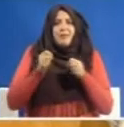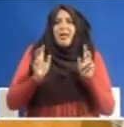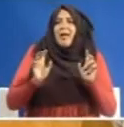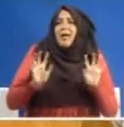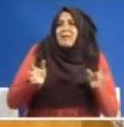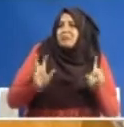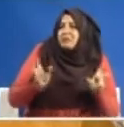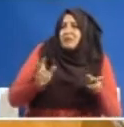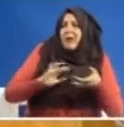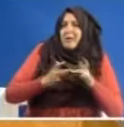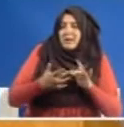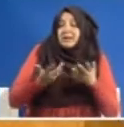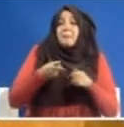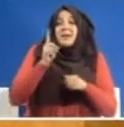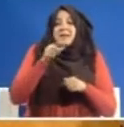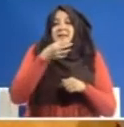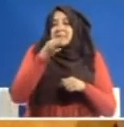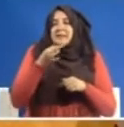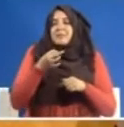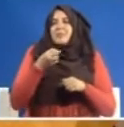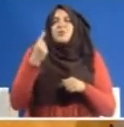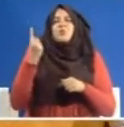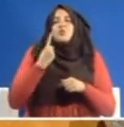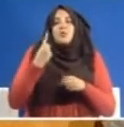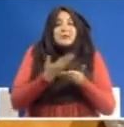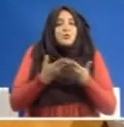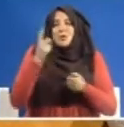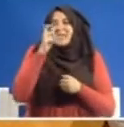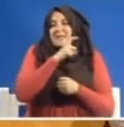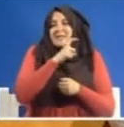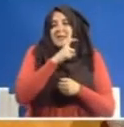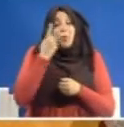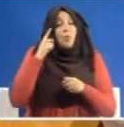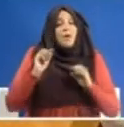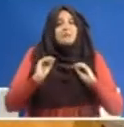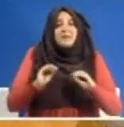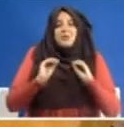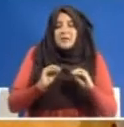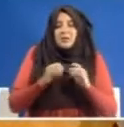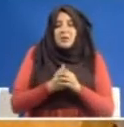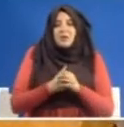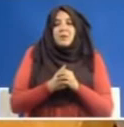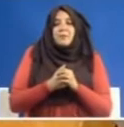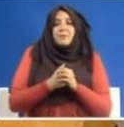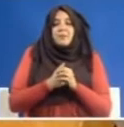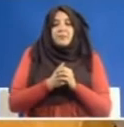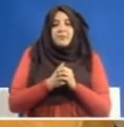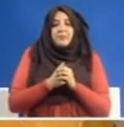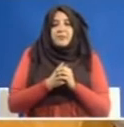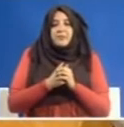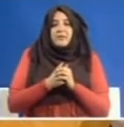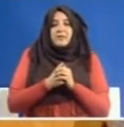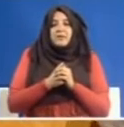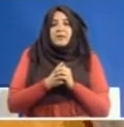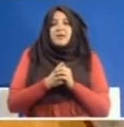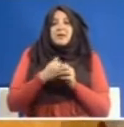تبقى دائما صعب، لأن هذا الشيء يبقى دائما مرتبط بالجانب القيمي الإخلاقي الذي ربي